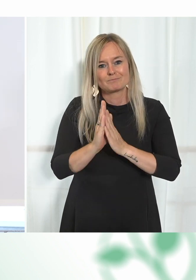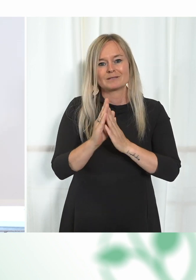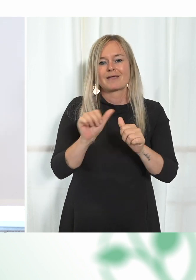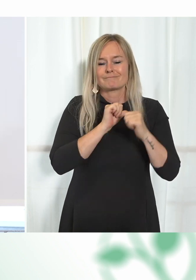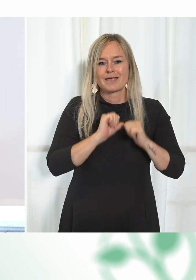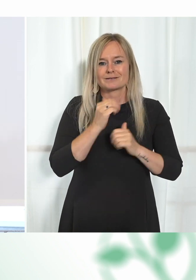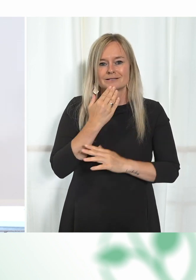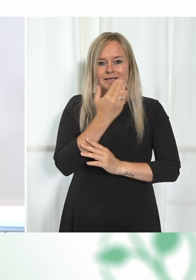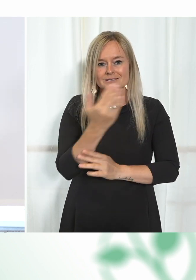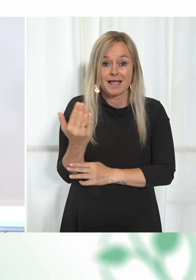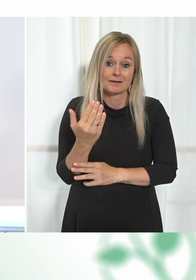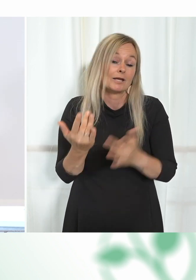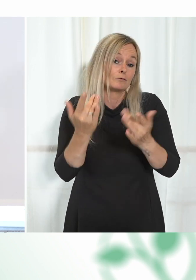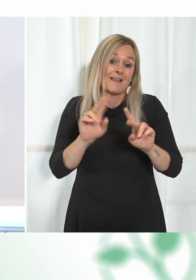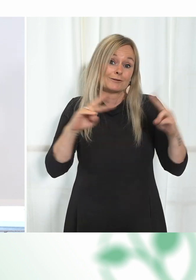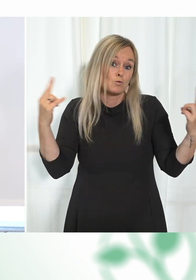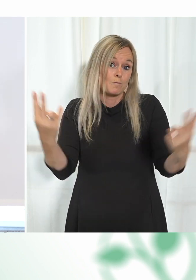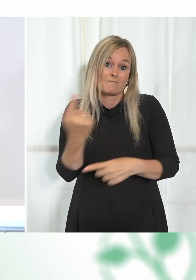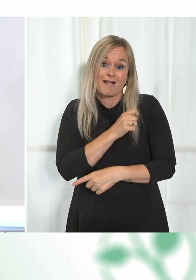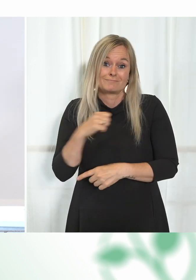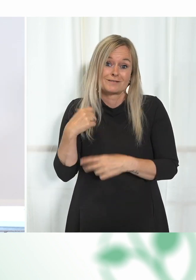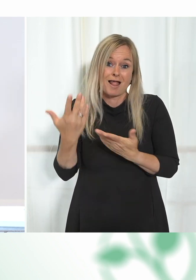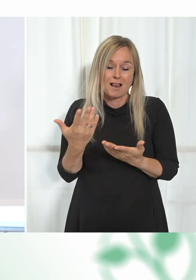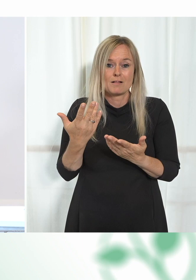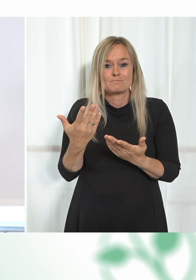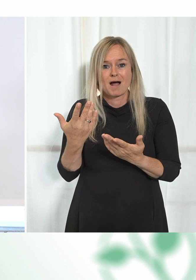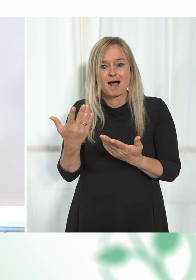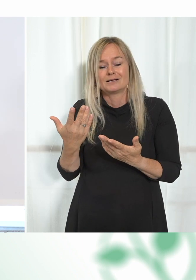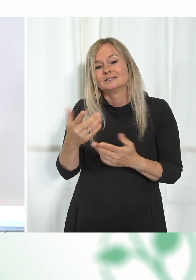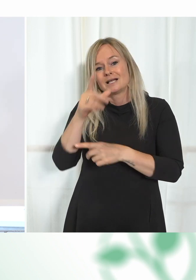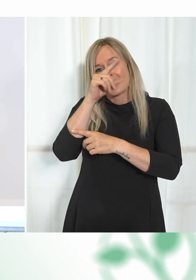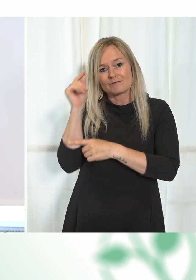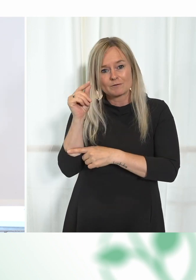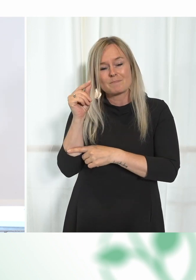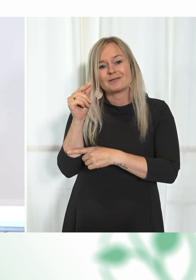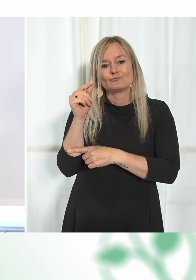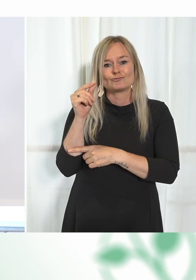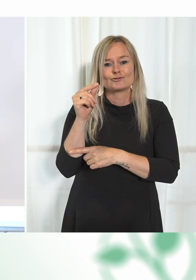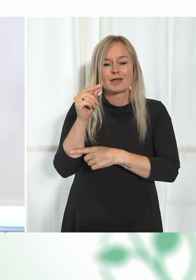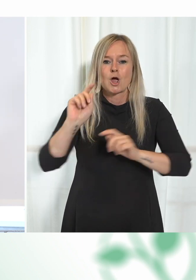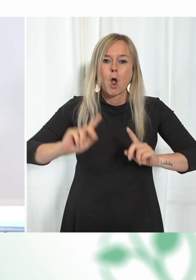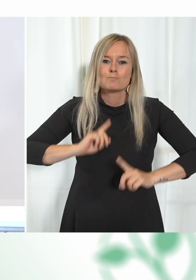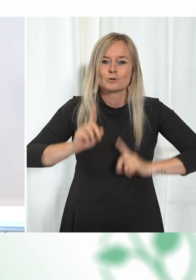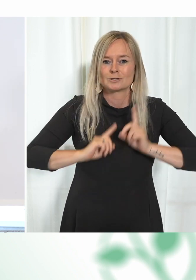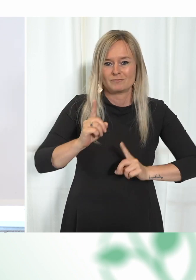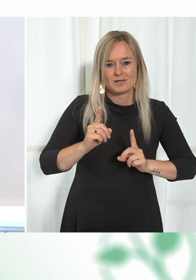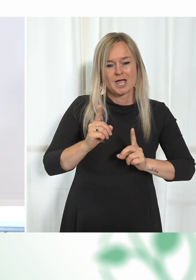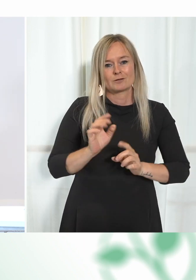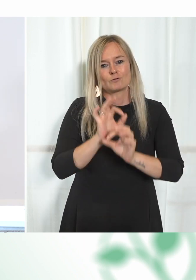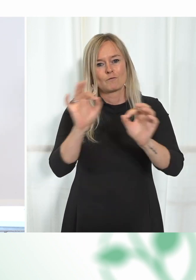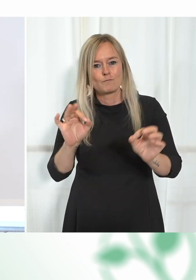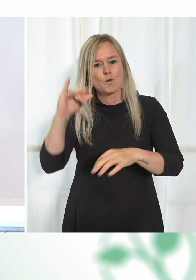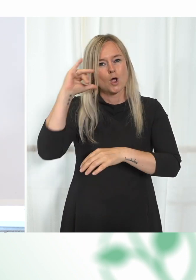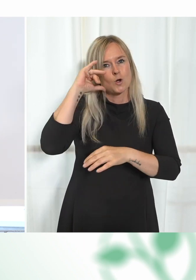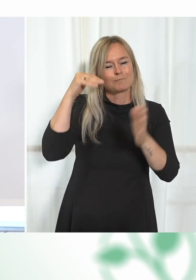Sie können in Ihrem Umfeld bei den Menschen durch den Abbau von Barrieren im Kopf großartig dazu beitragen, dass wir die Inklusion von Menschen mit